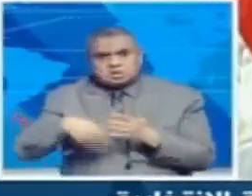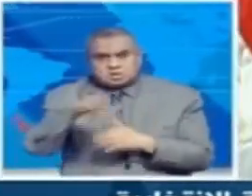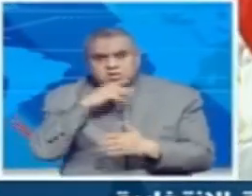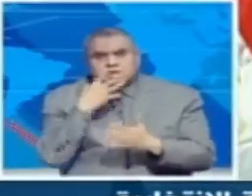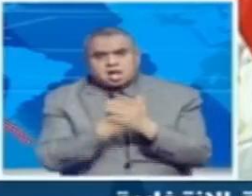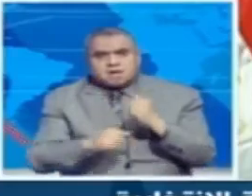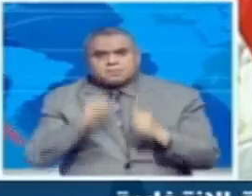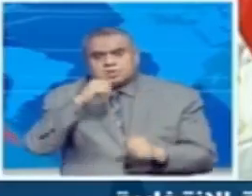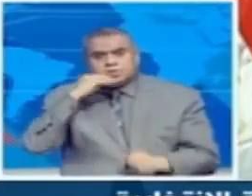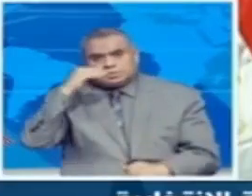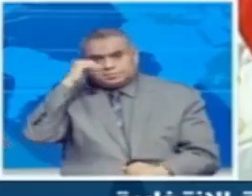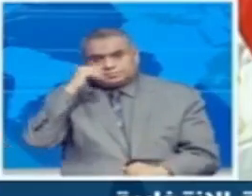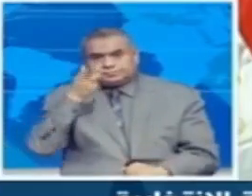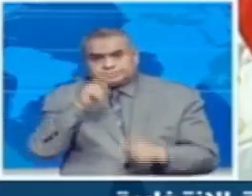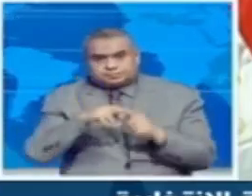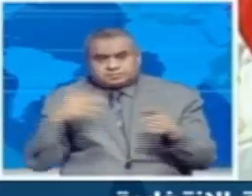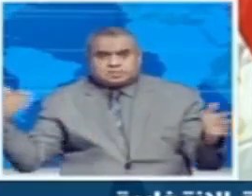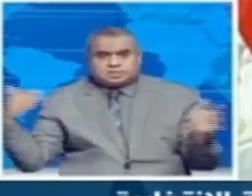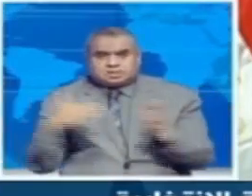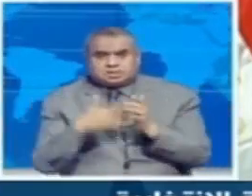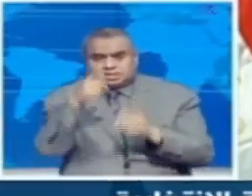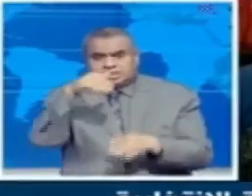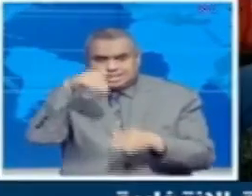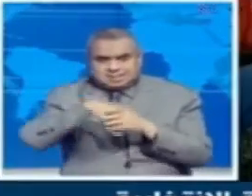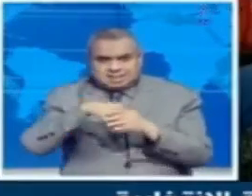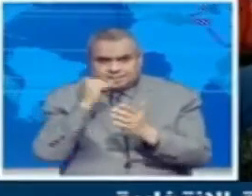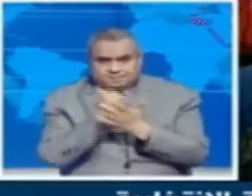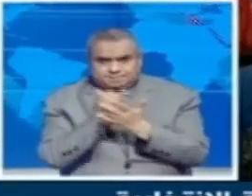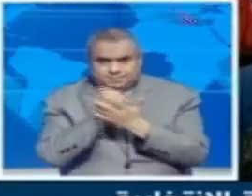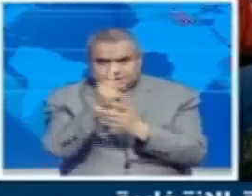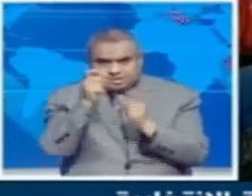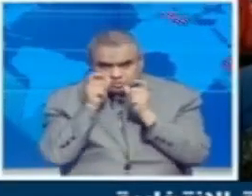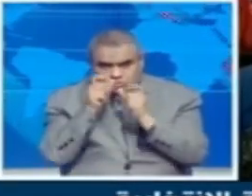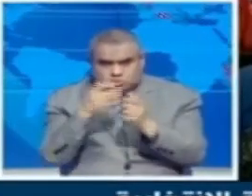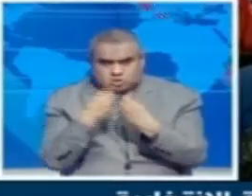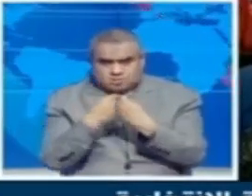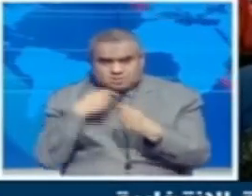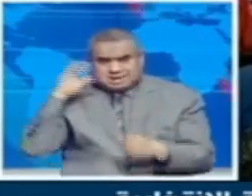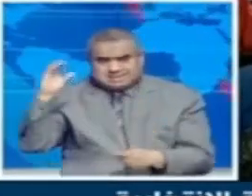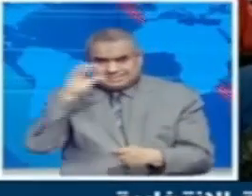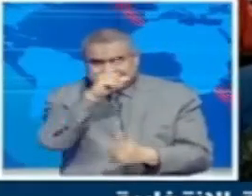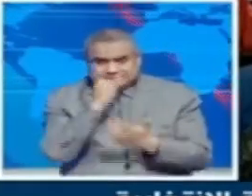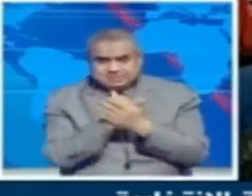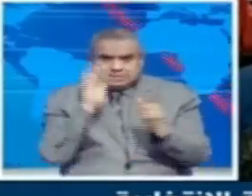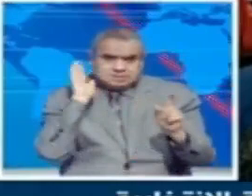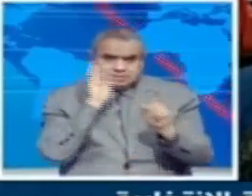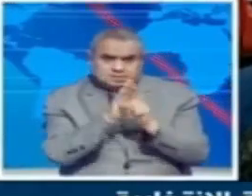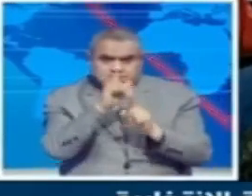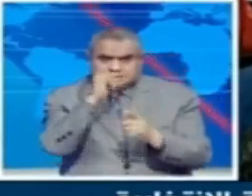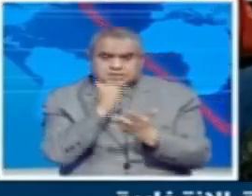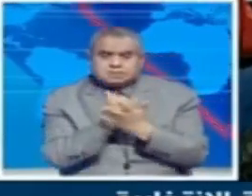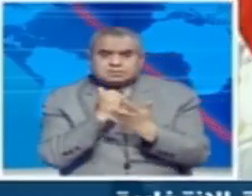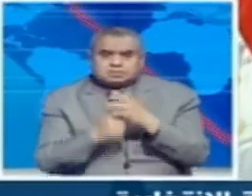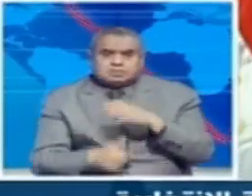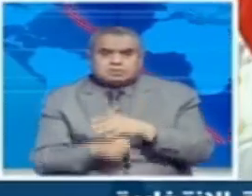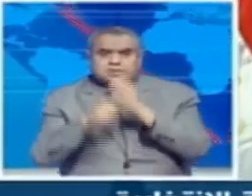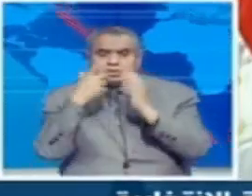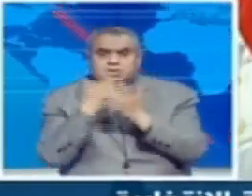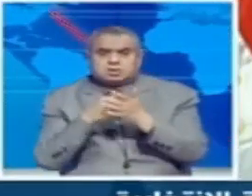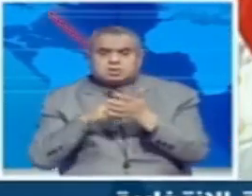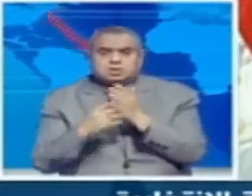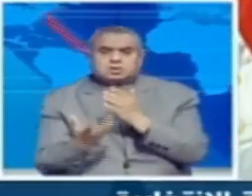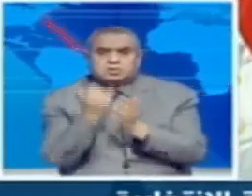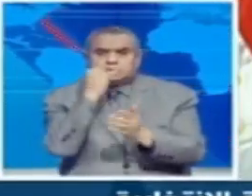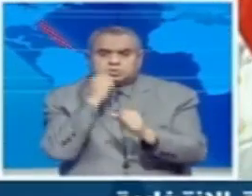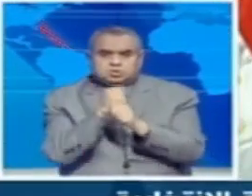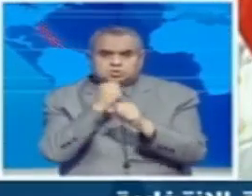ولأبنائنا. واختتم رئيس الحملة الانتخابية المؤتمر الصحفي بالقول بأن حملة المرشح الرئاسي عبد الفتاح السيسي حملة مرنة